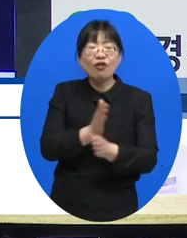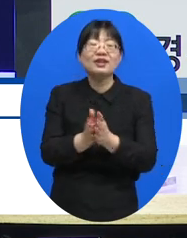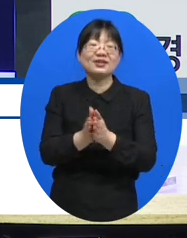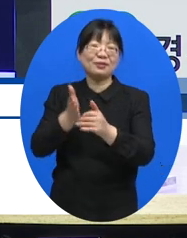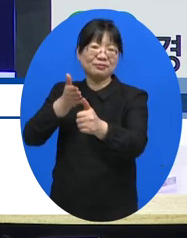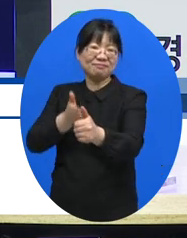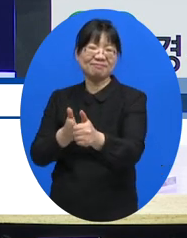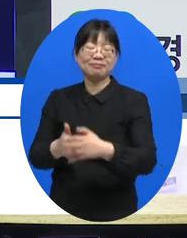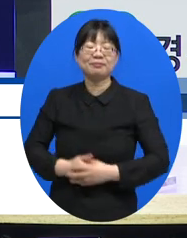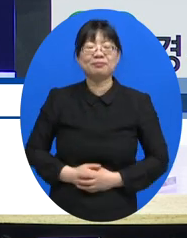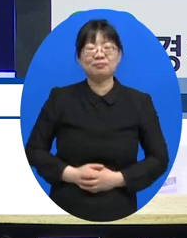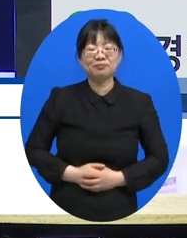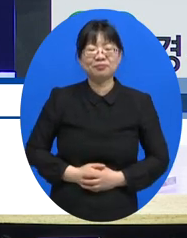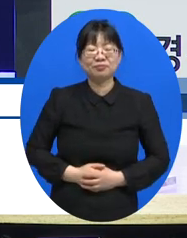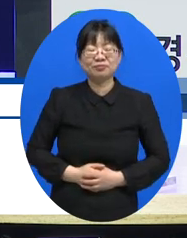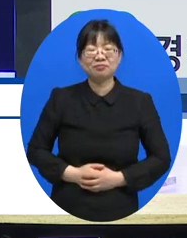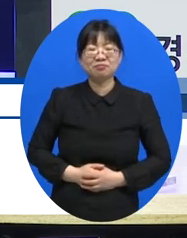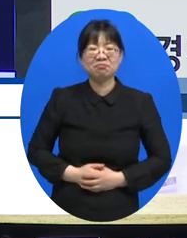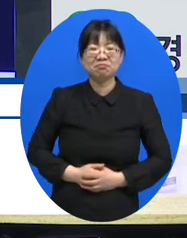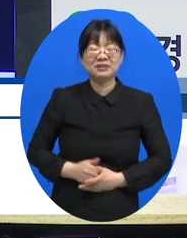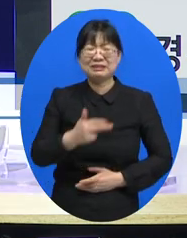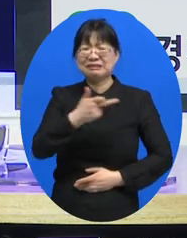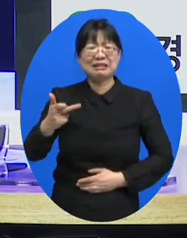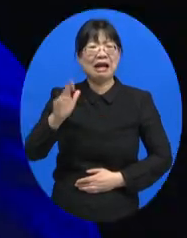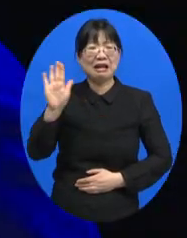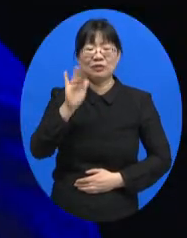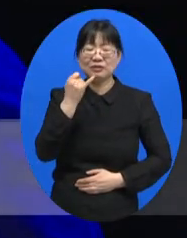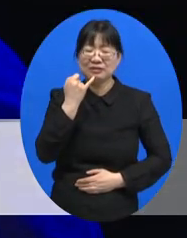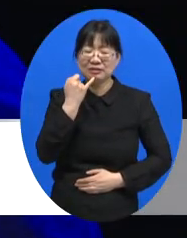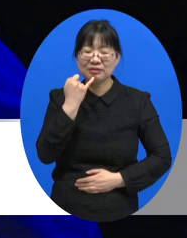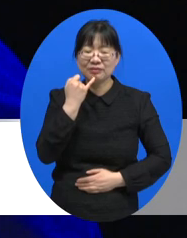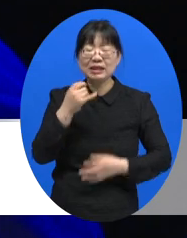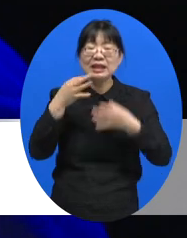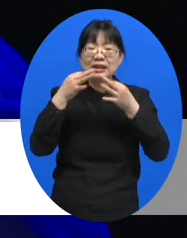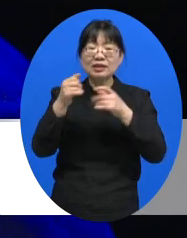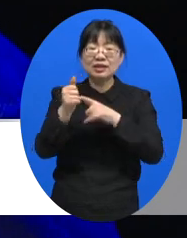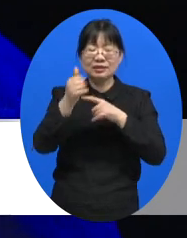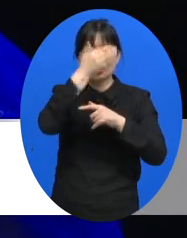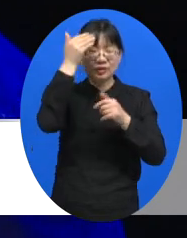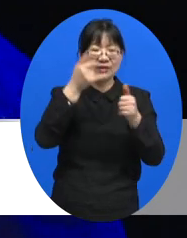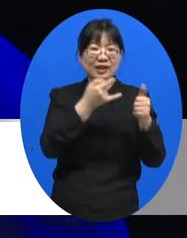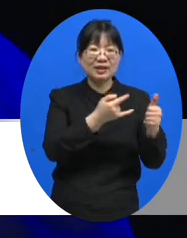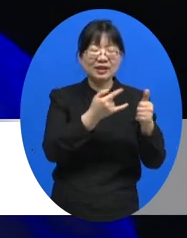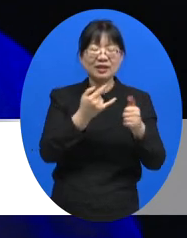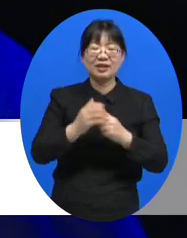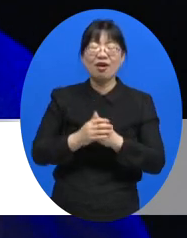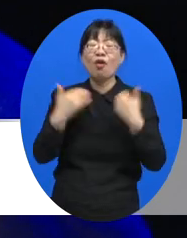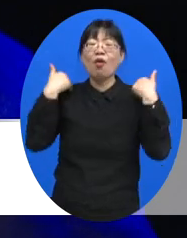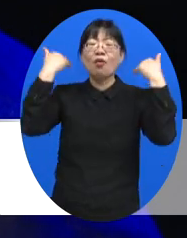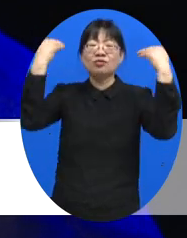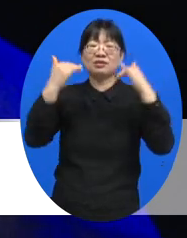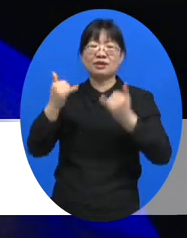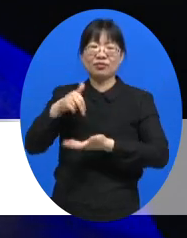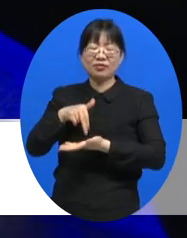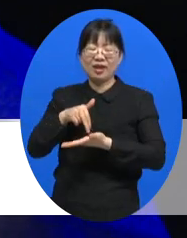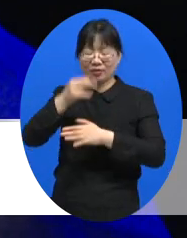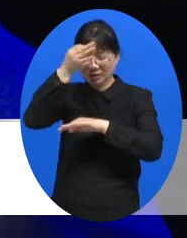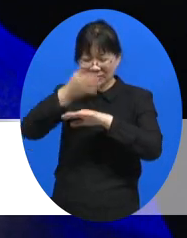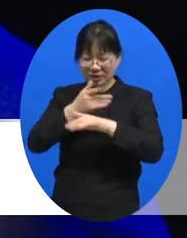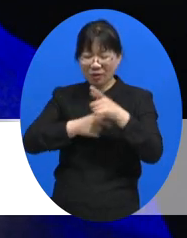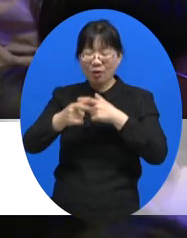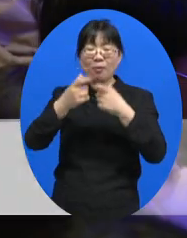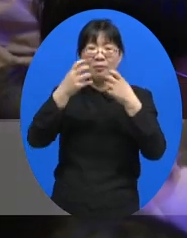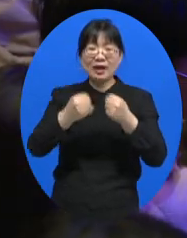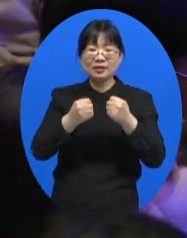시작을 하셨으면 좋겠습니다. 거창하지 않아도 좋고요. 이어 김 지사는 청년들에게 기성세대로서 미안하다며